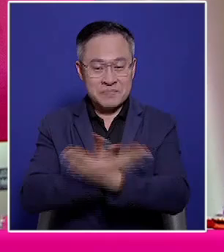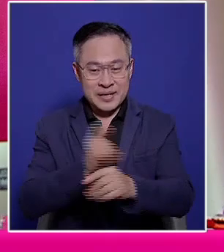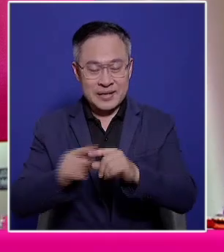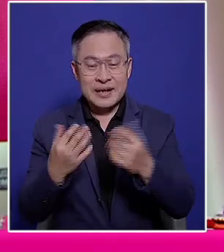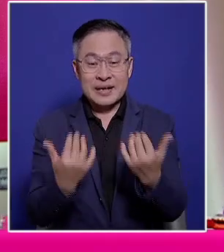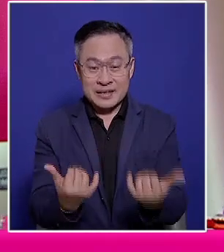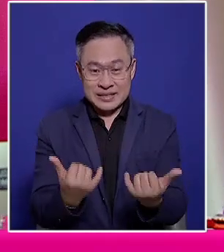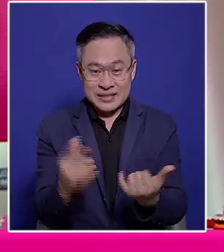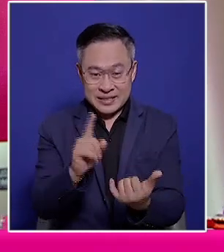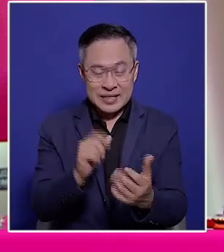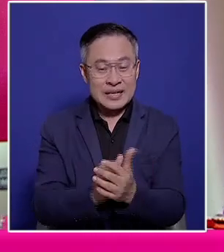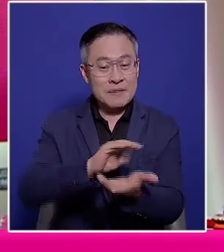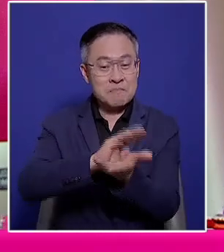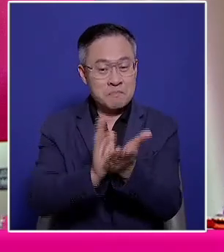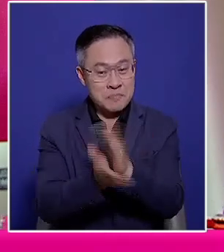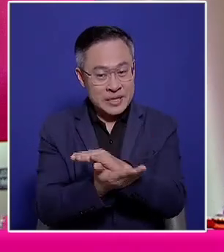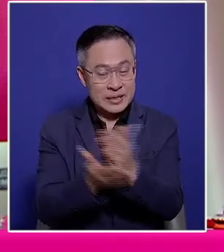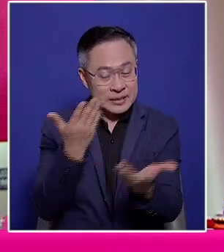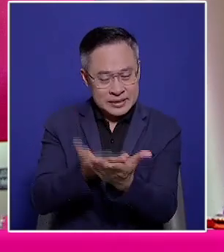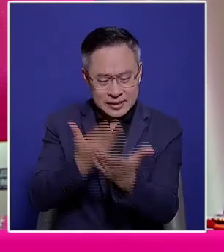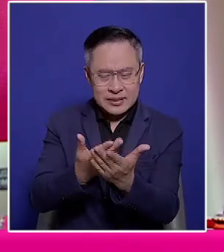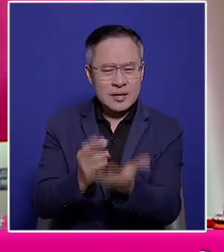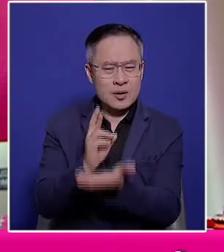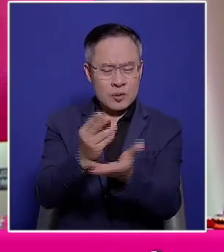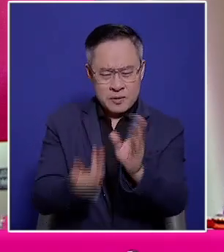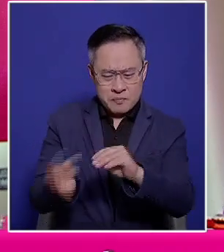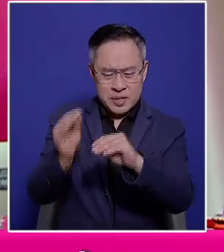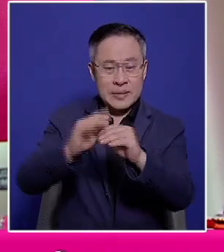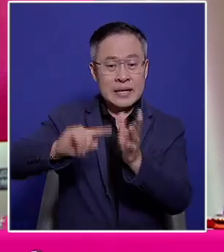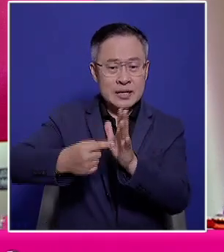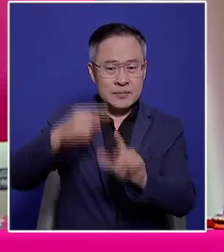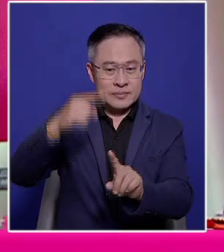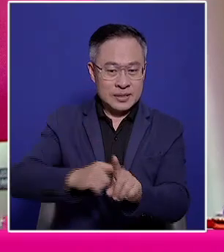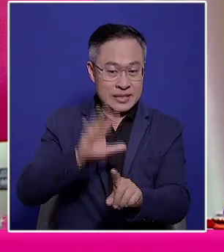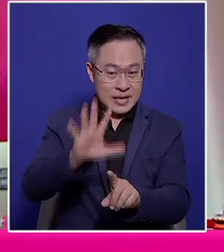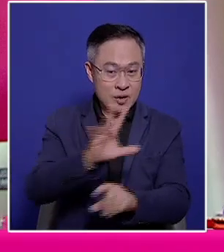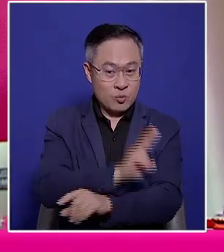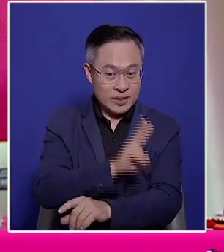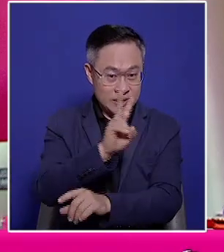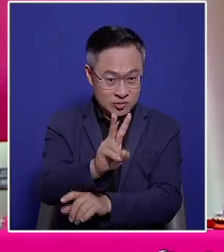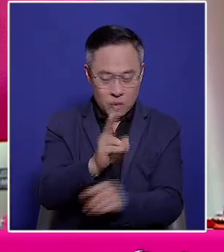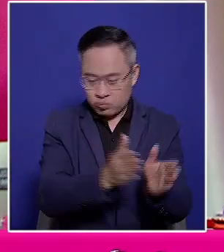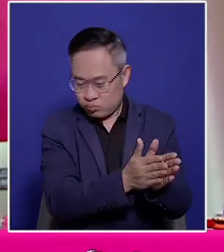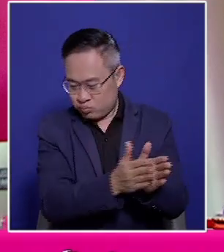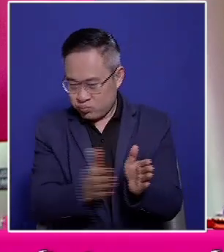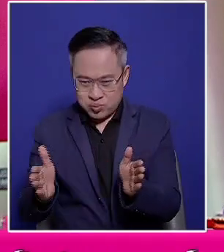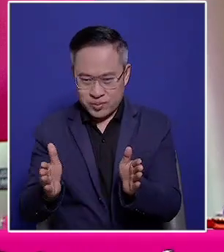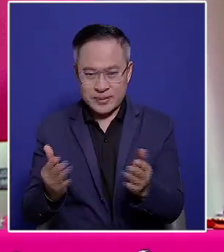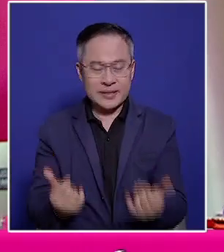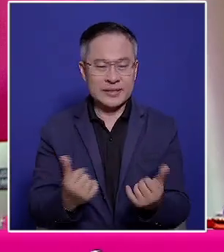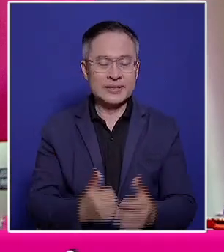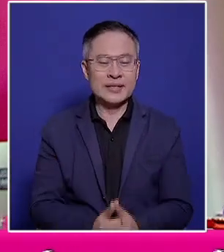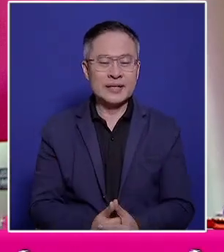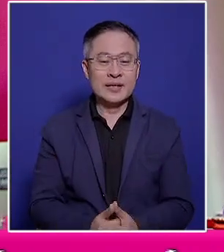ซึ่งในเรื่องนี้นะคะการปรับเงินรางวัลในครั้งนี้ก็จะมีผลตั้งแต่งวดวันที่2พฤษภาคม2566เป็นต้นไ